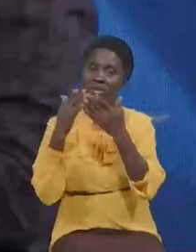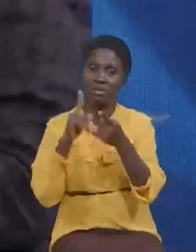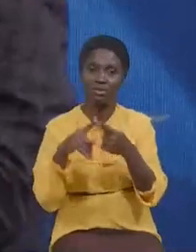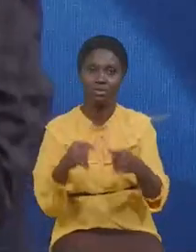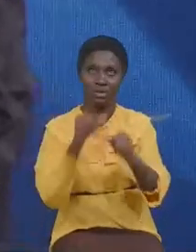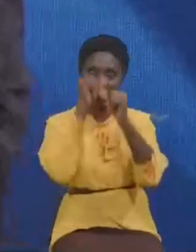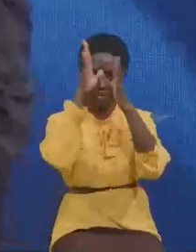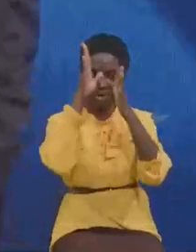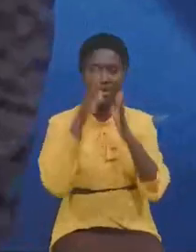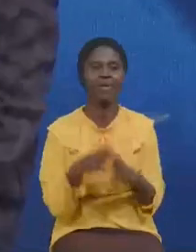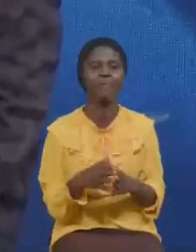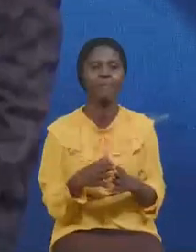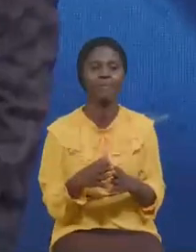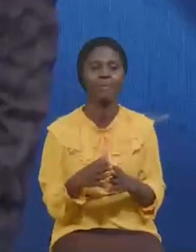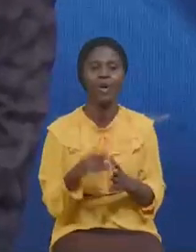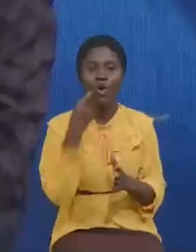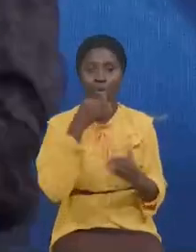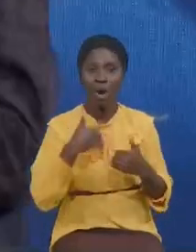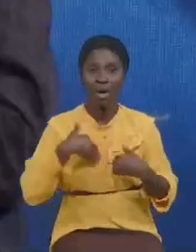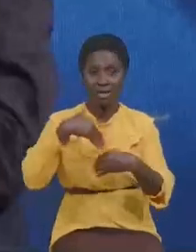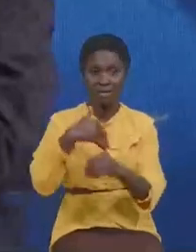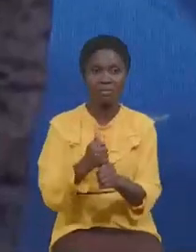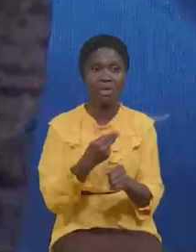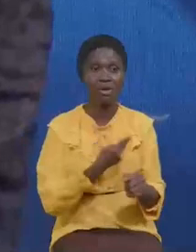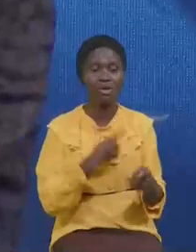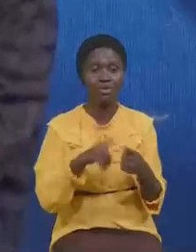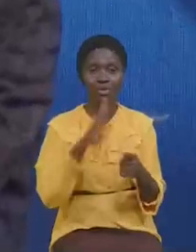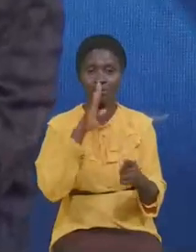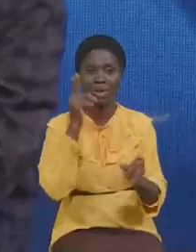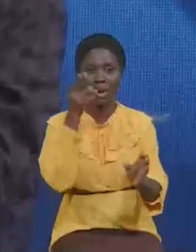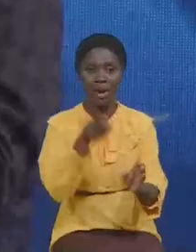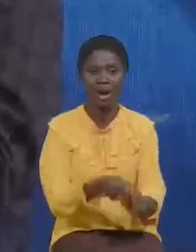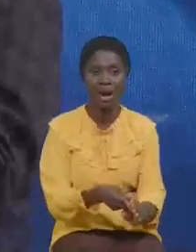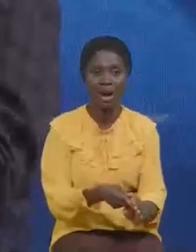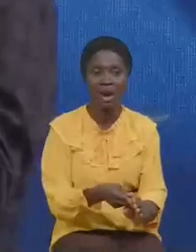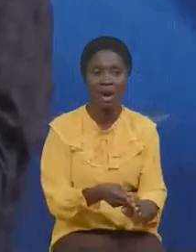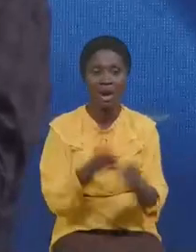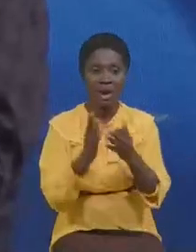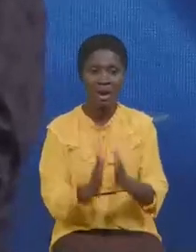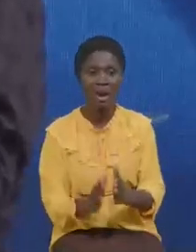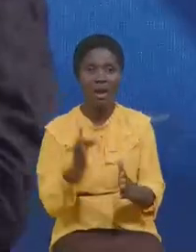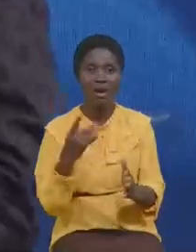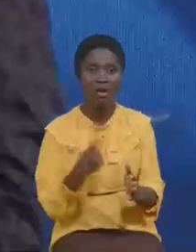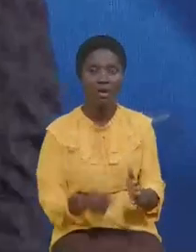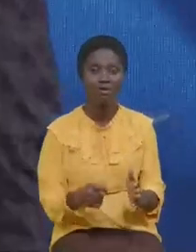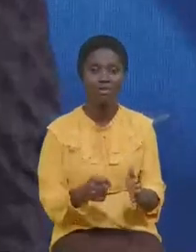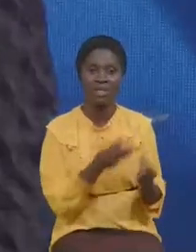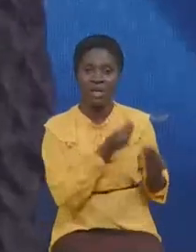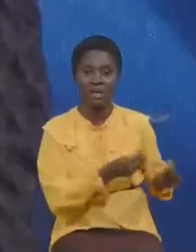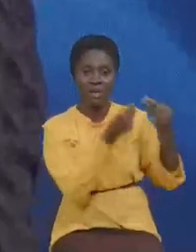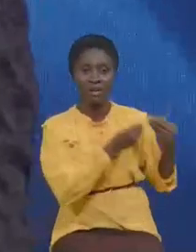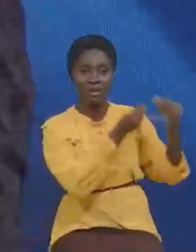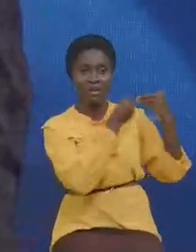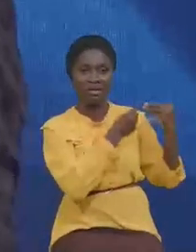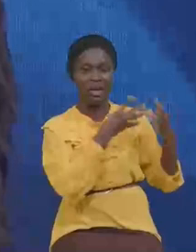qui vous a rendu capable d'avoir part à l'héritage des saints dans